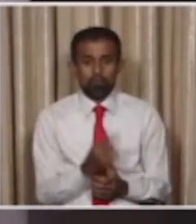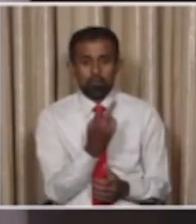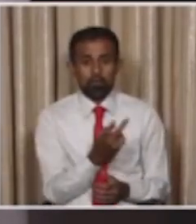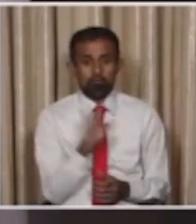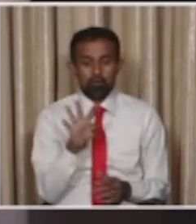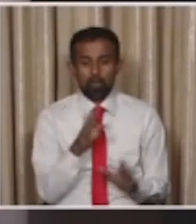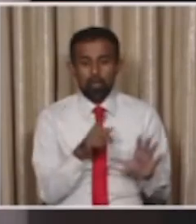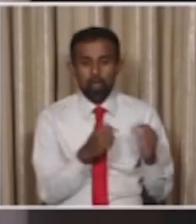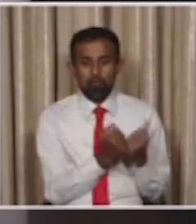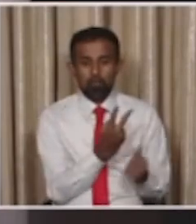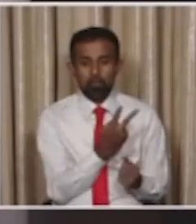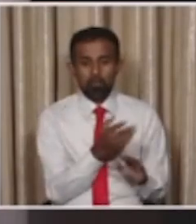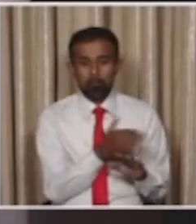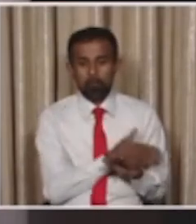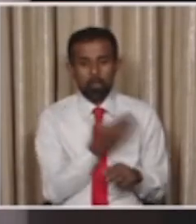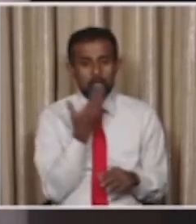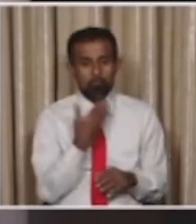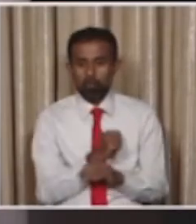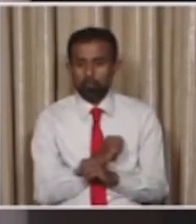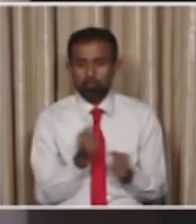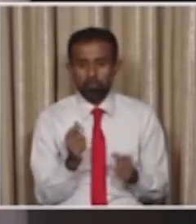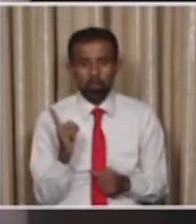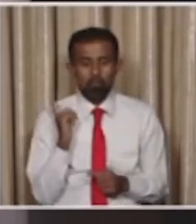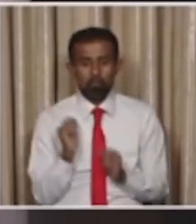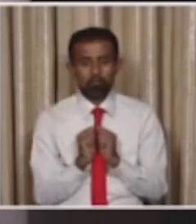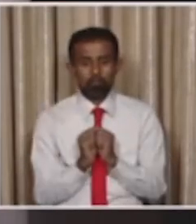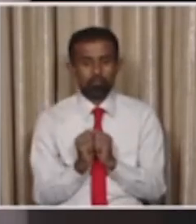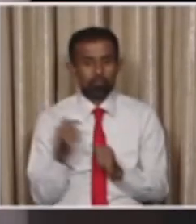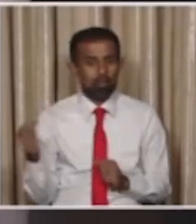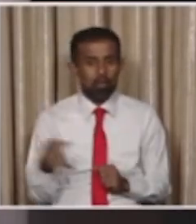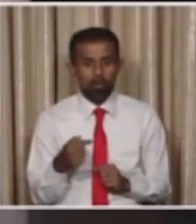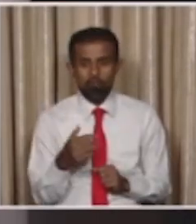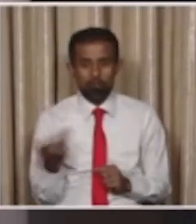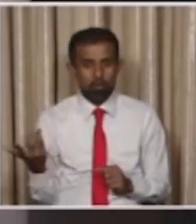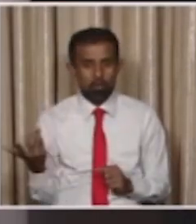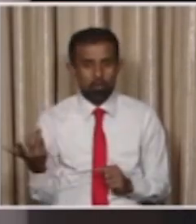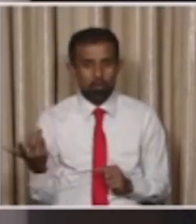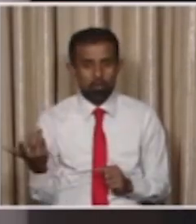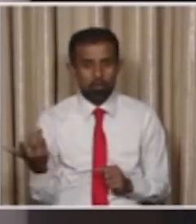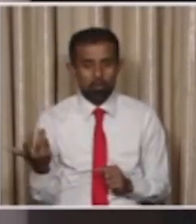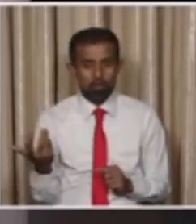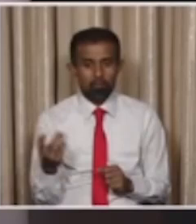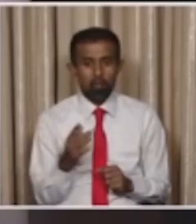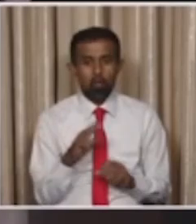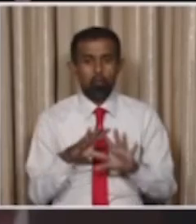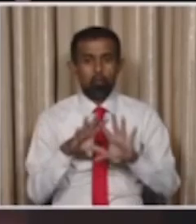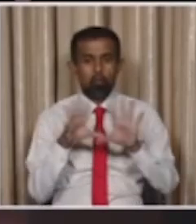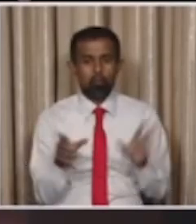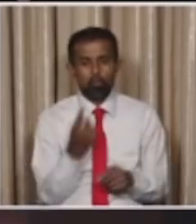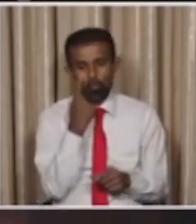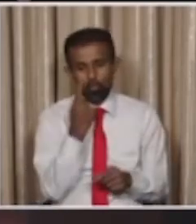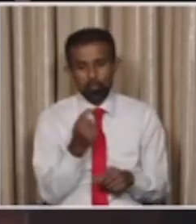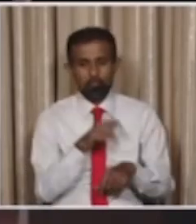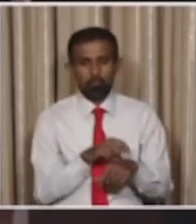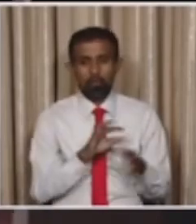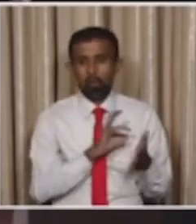2024 අප්‍රේල් 2 දිනට පෙර නිවාඩු නොමැතිව හමුදා සේවය වෙත වාර්තා නොකරන අයටත් මේ පොදු සමාකාලය තුළ ඉවත් වීමට